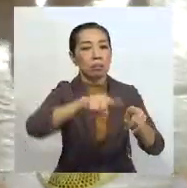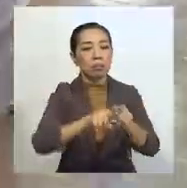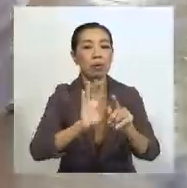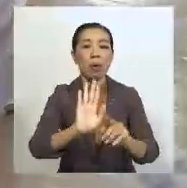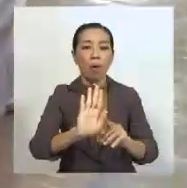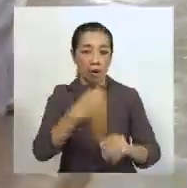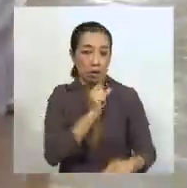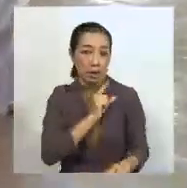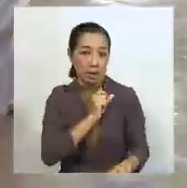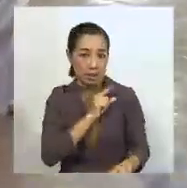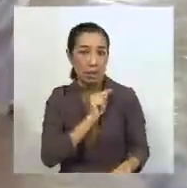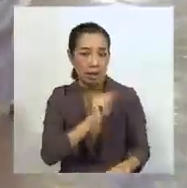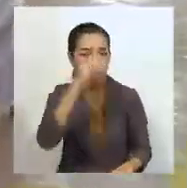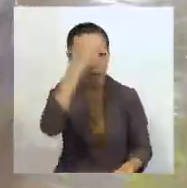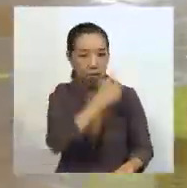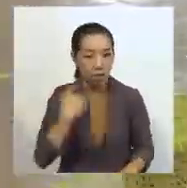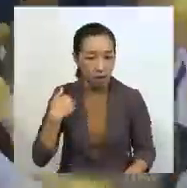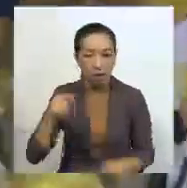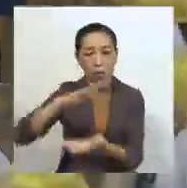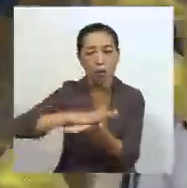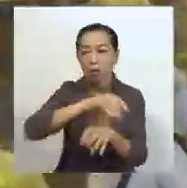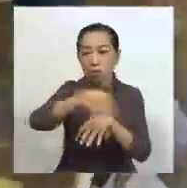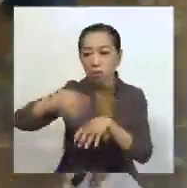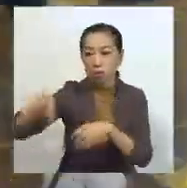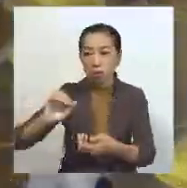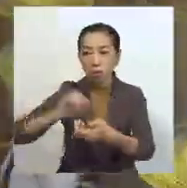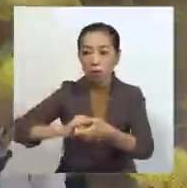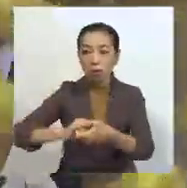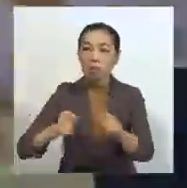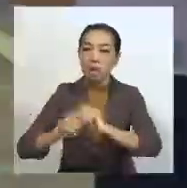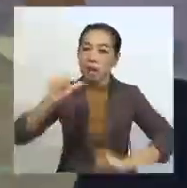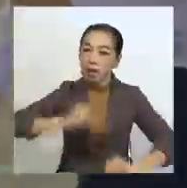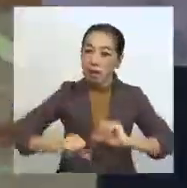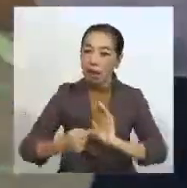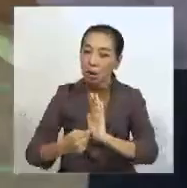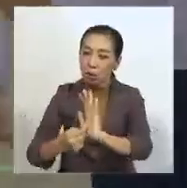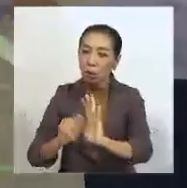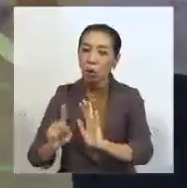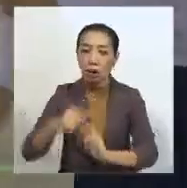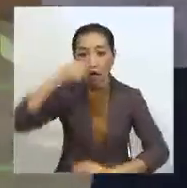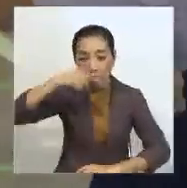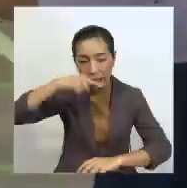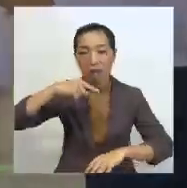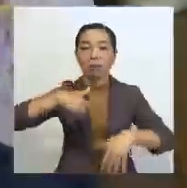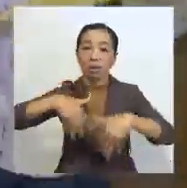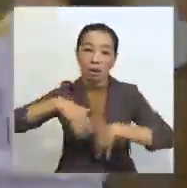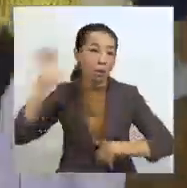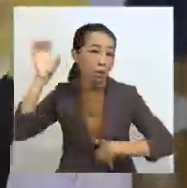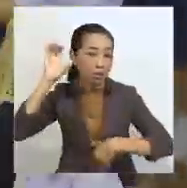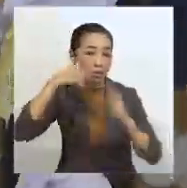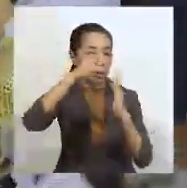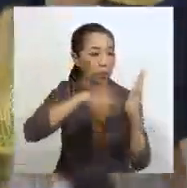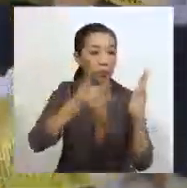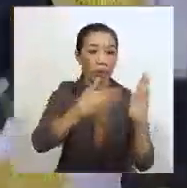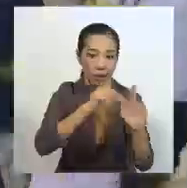าร์ดที่ได้มีการแสดงร่วมกับโรงเรียนในเครือในการถ่ายทอดวิถีชีวิตความเชื่อของคนไทยในทุกภาคซึ่งโรงเรียนเ